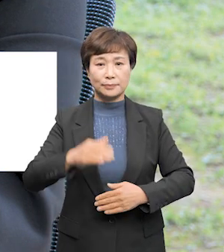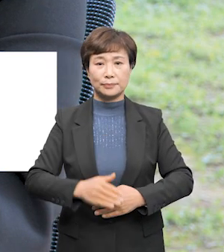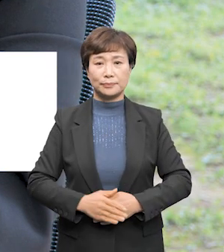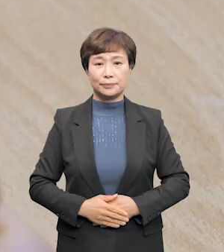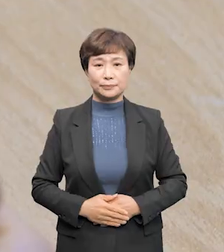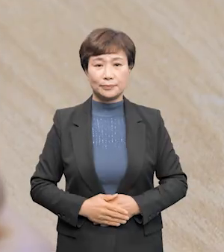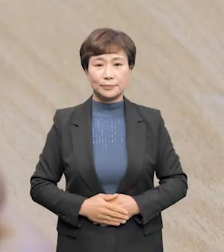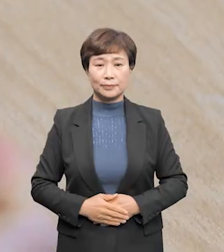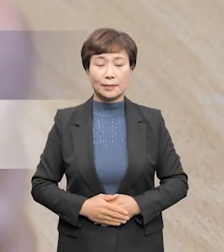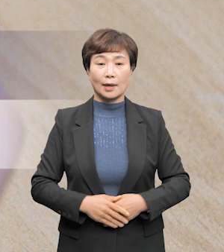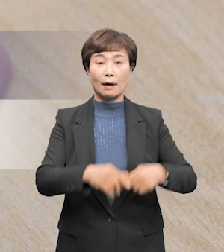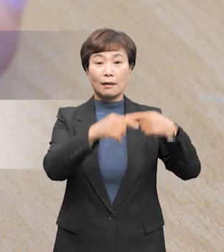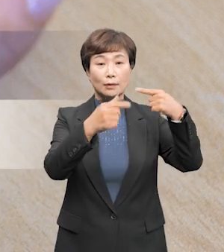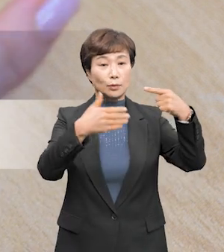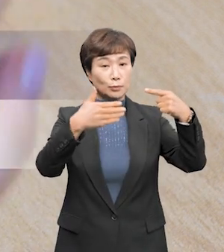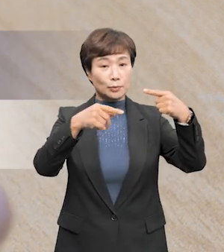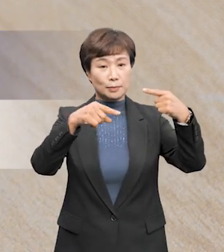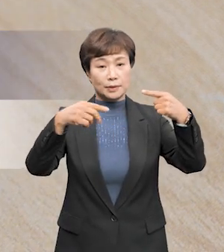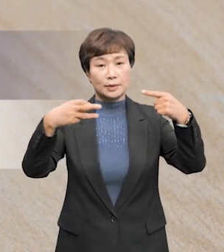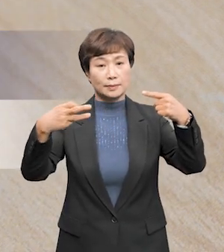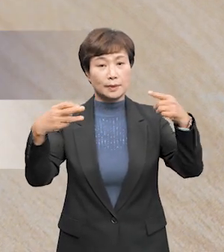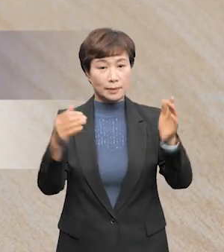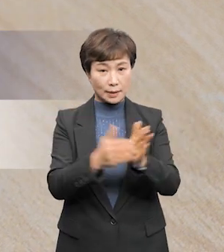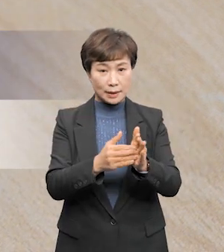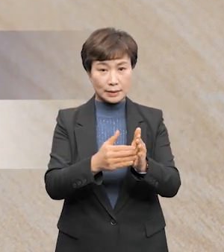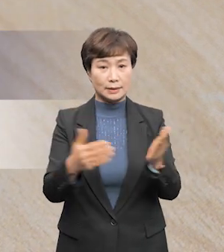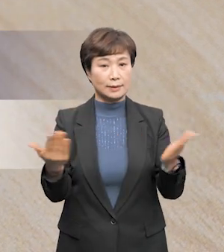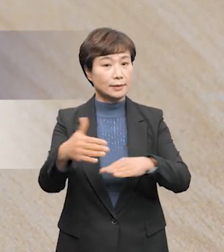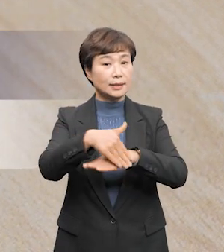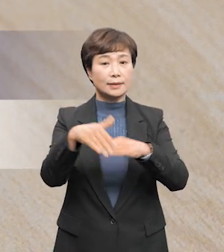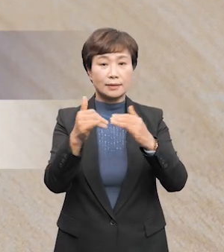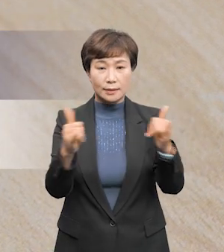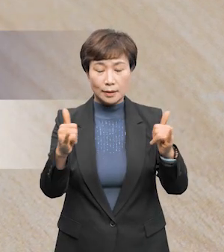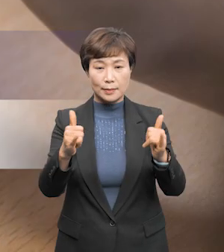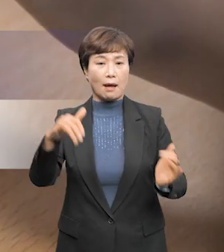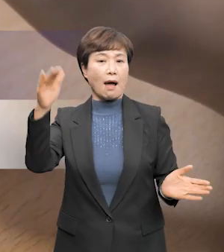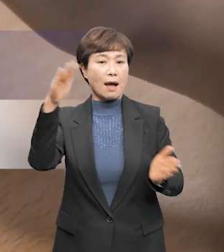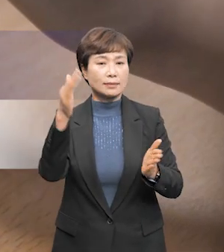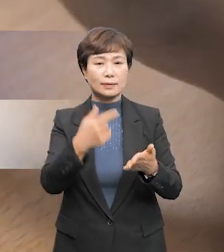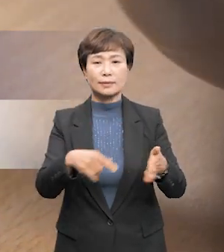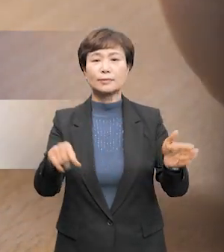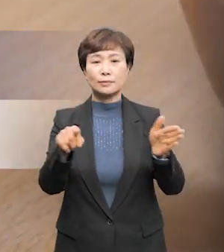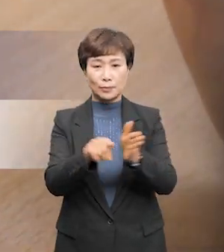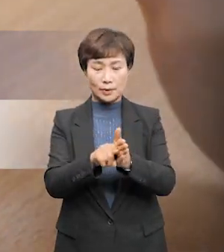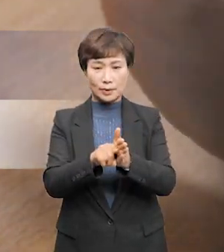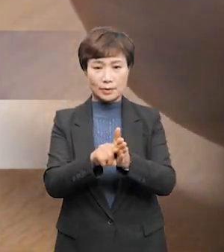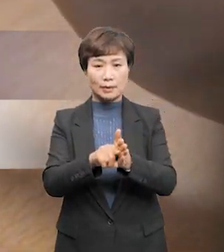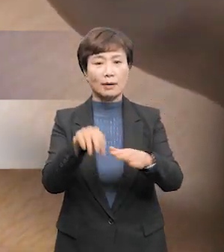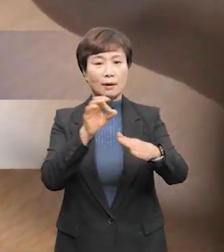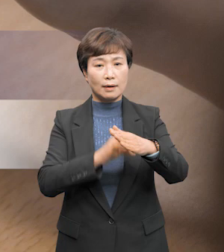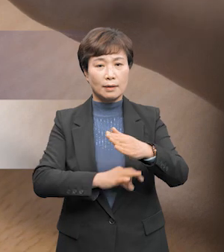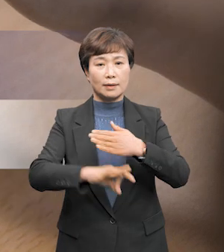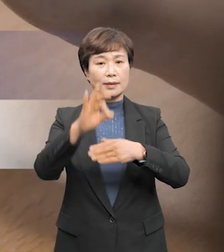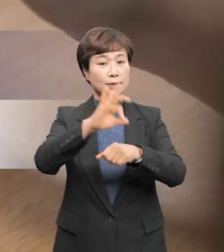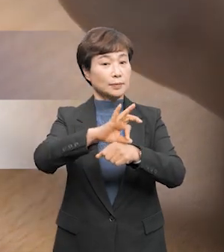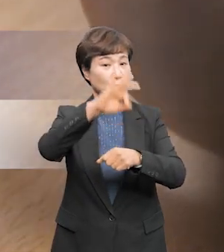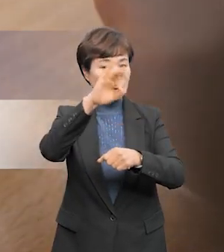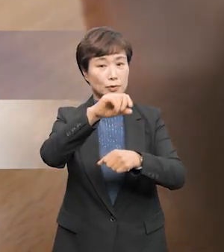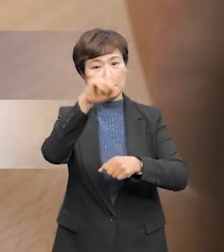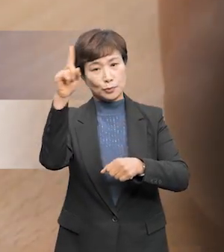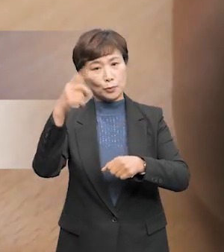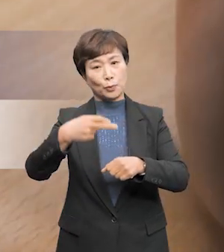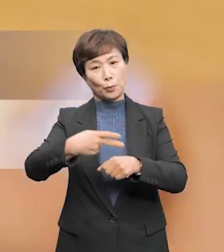기대됩니다 아울러 1월 9일부터 13일에는 직장인과 겨울방학을 맞이한 학생들을 위해 오전